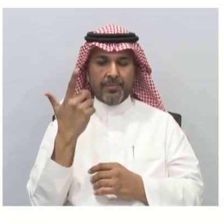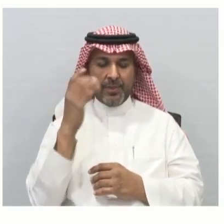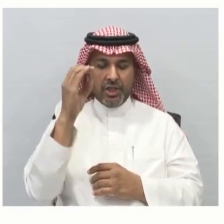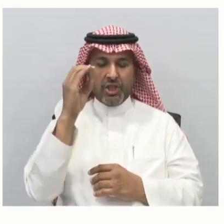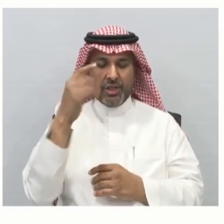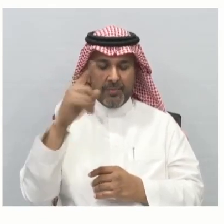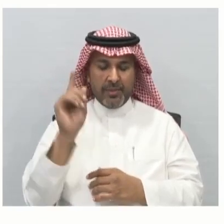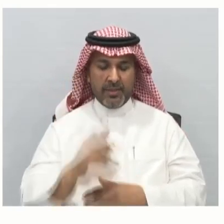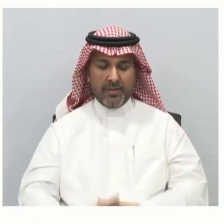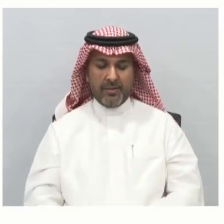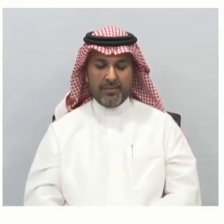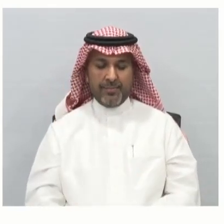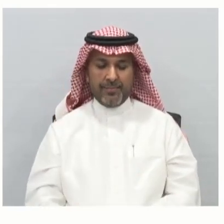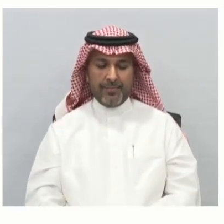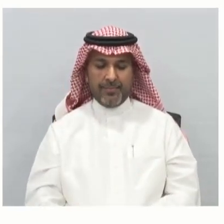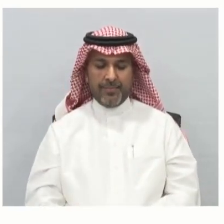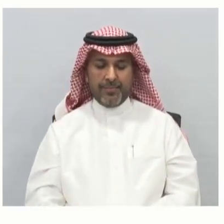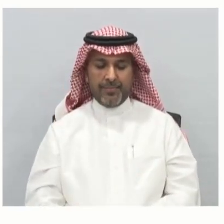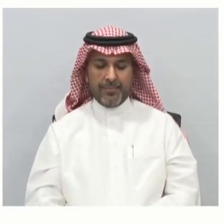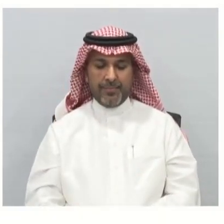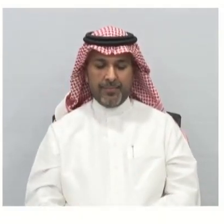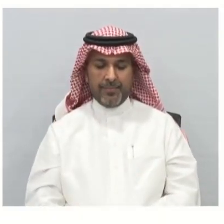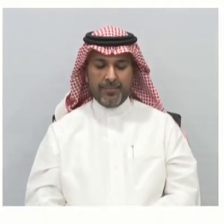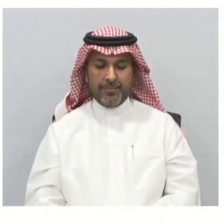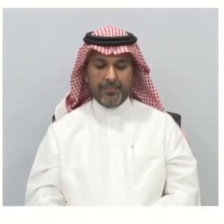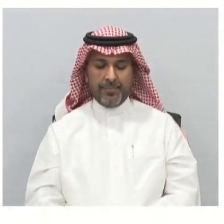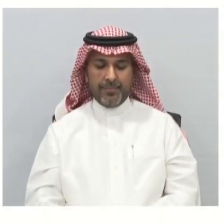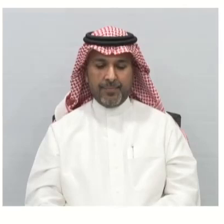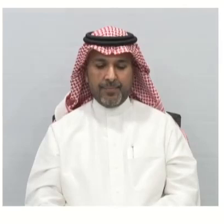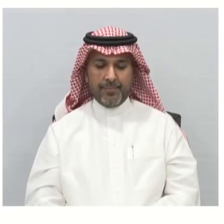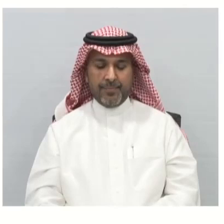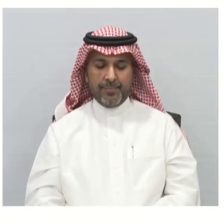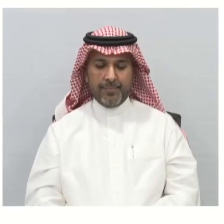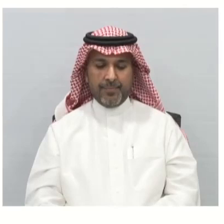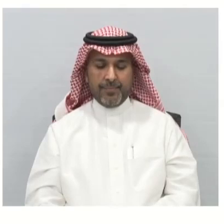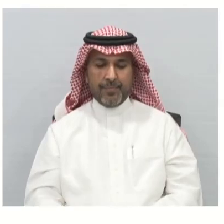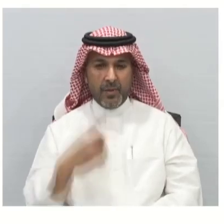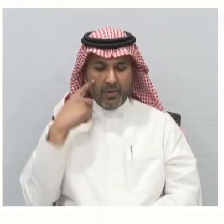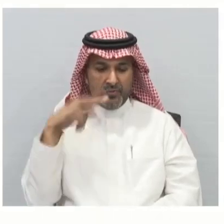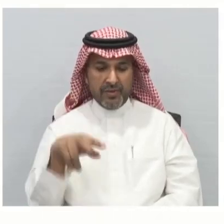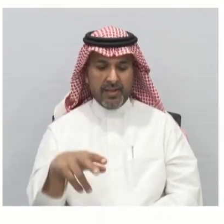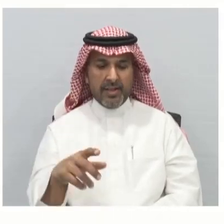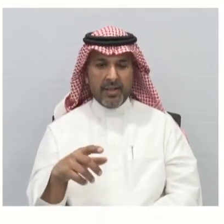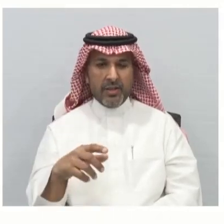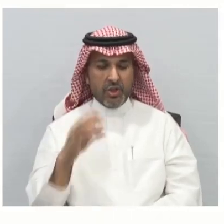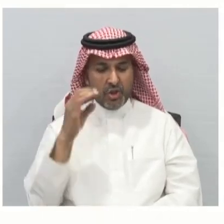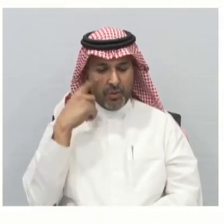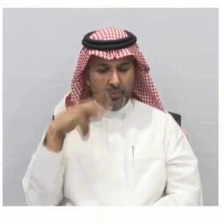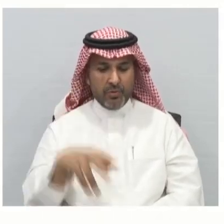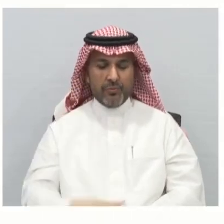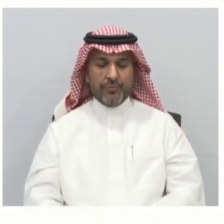الفقره جيم الصحيحه الاخر سؤال سهل اضع التوقيت مباشره